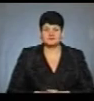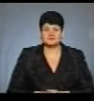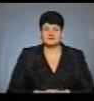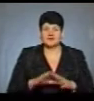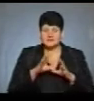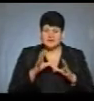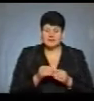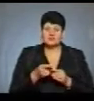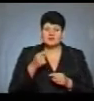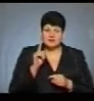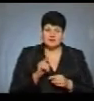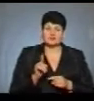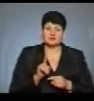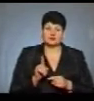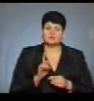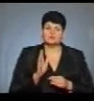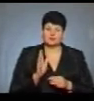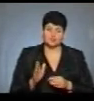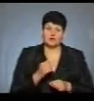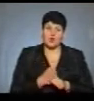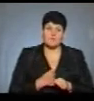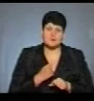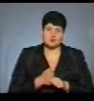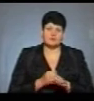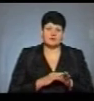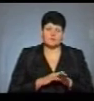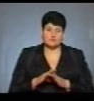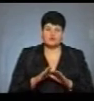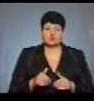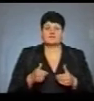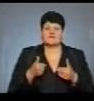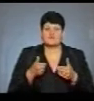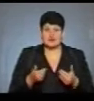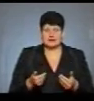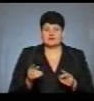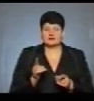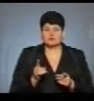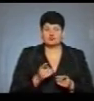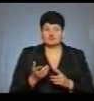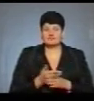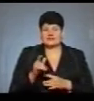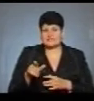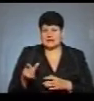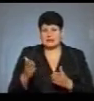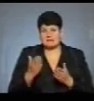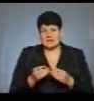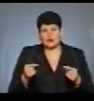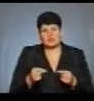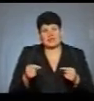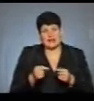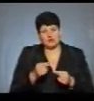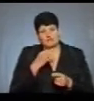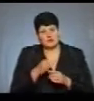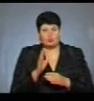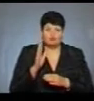чи відомо, коли вже нарешті буде опрацьовано повністю звернення, щоб субсидіанти мали конкретну відповідь, буде субсидія